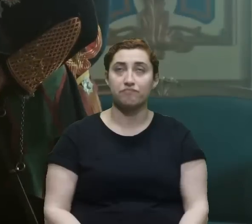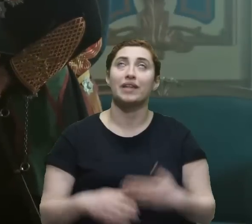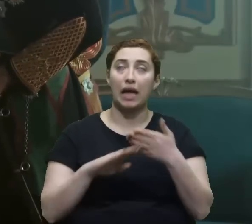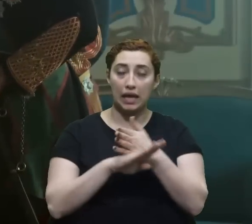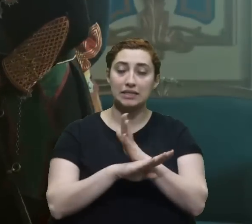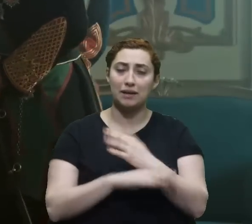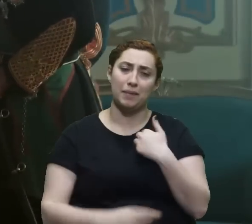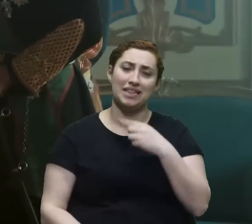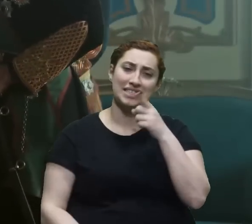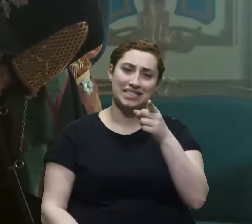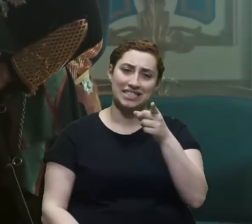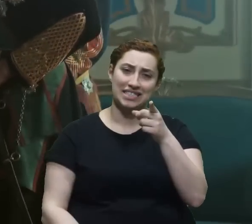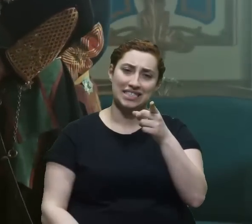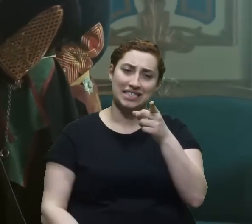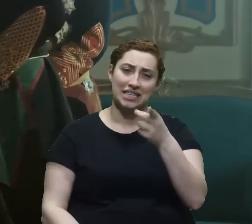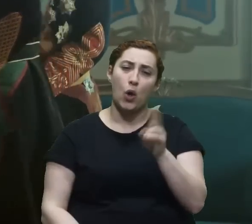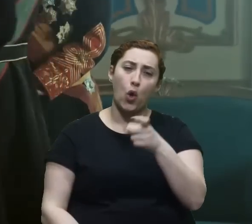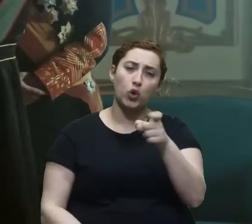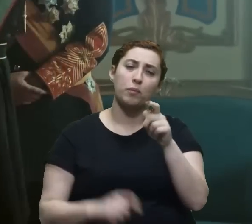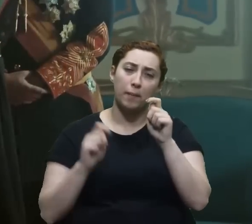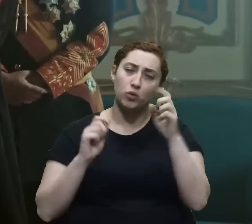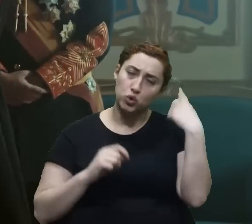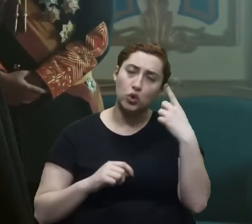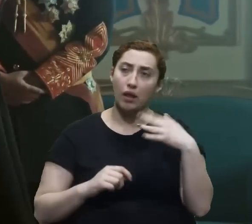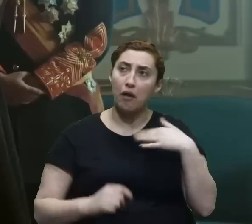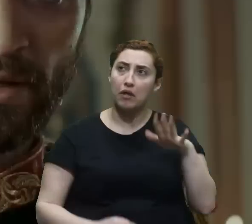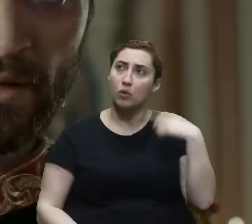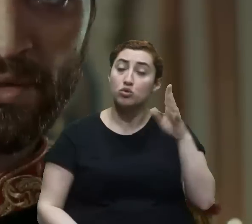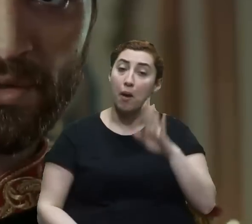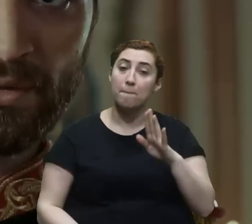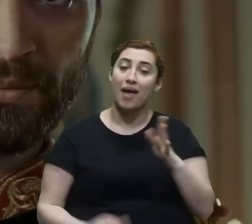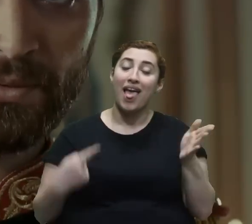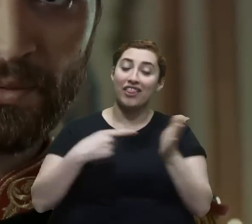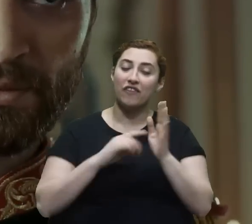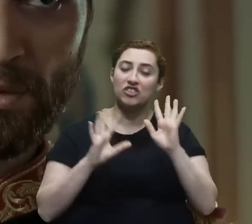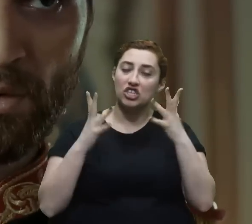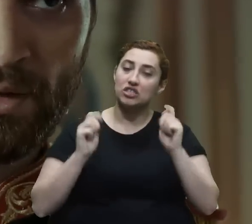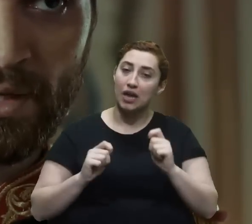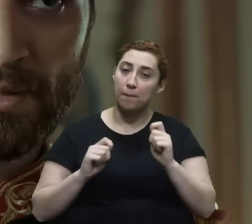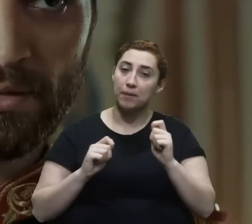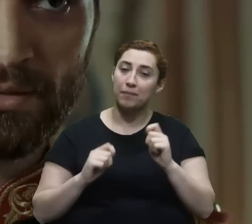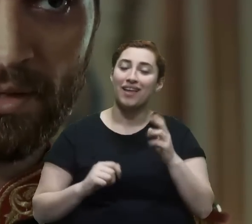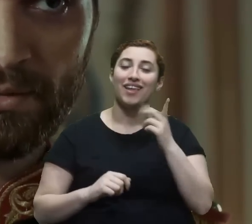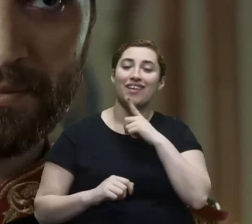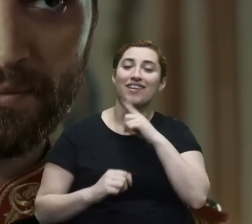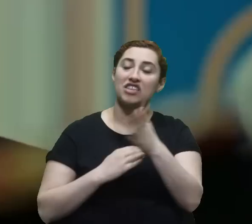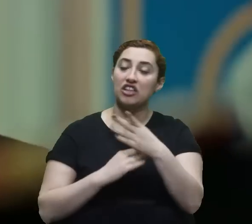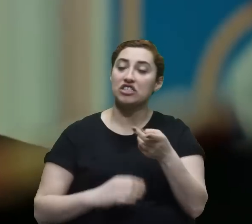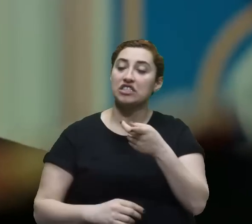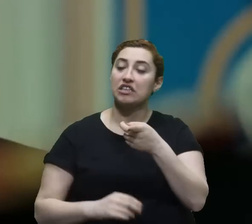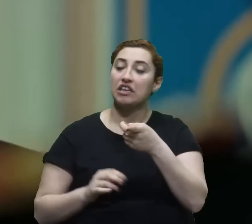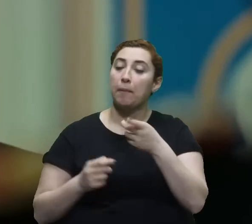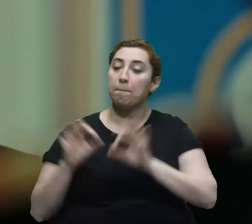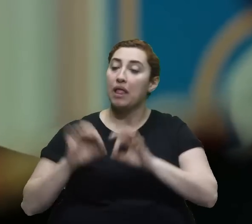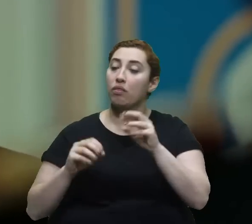Aslında ben size saldıracaklar diye tahmin etmiştim. Lakin hedef şaşırtıp Sir Henry'e saldırdılar.